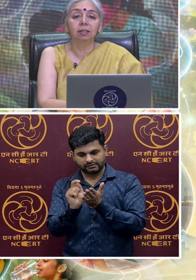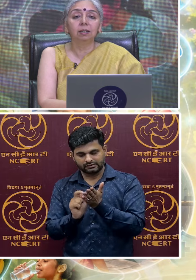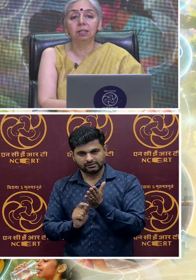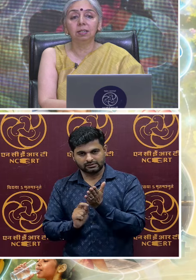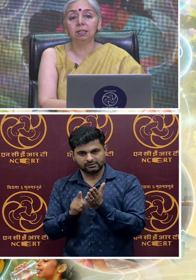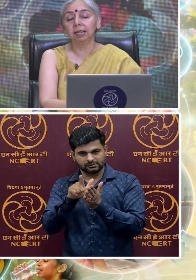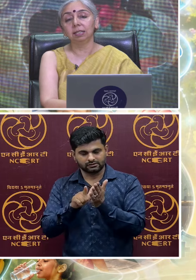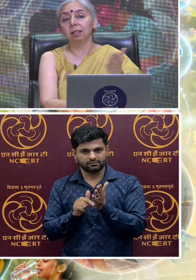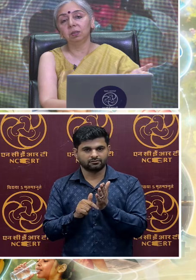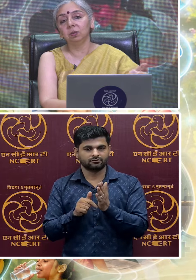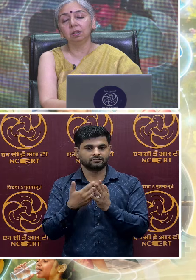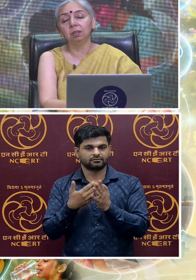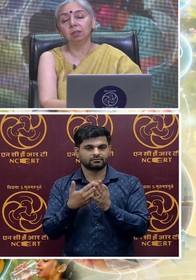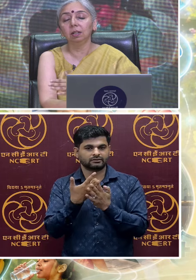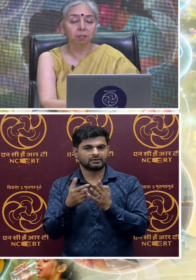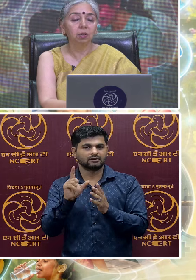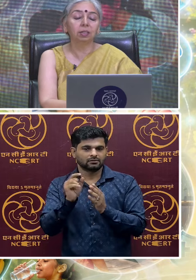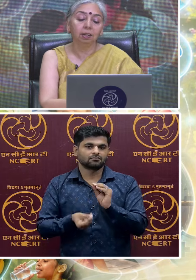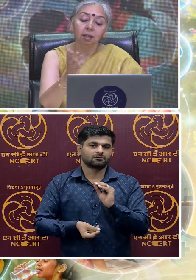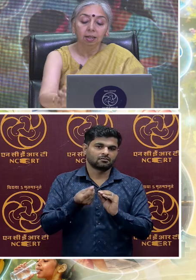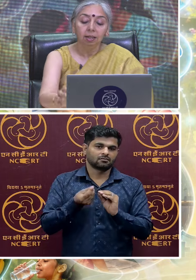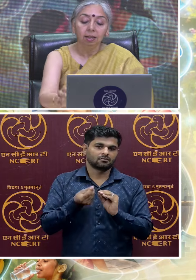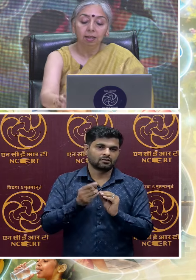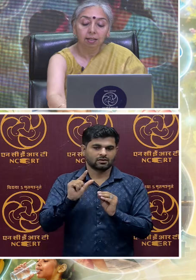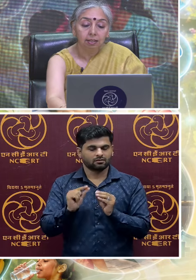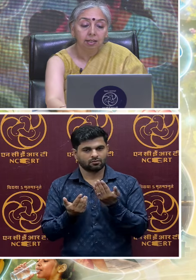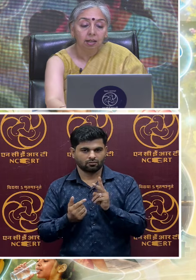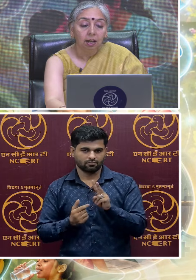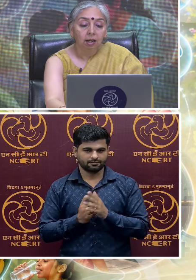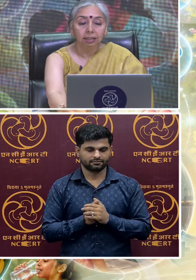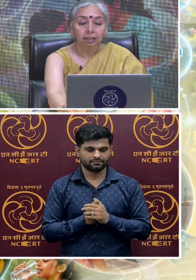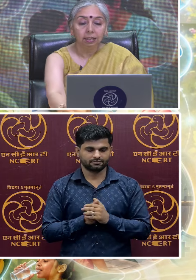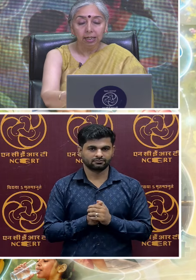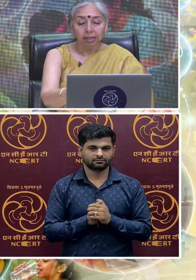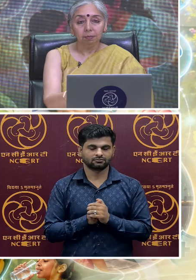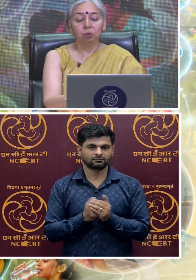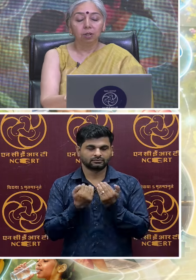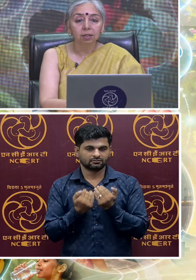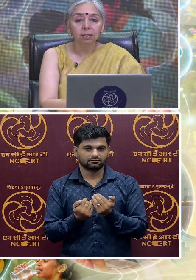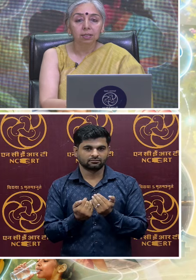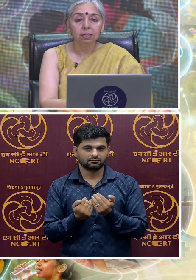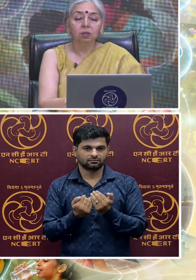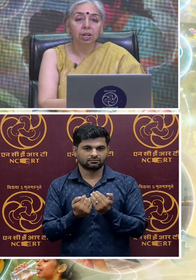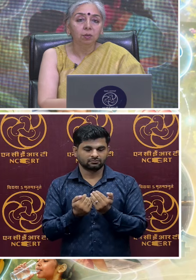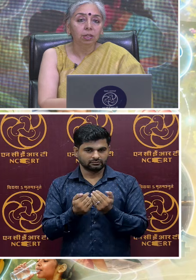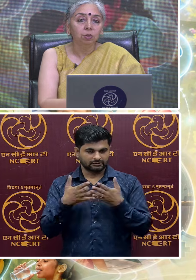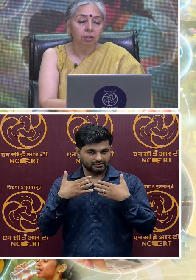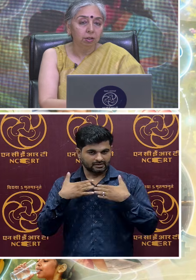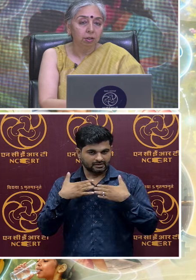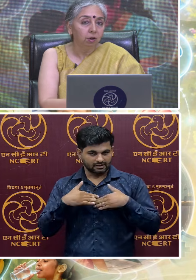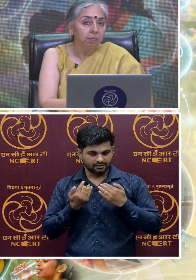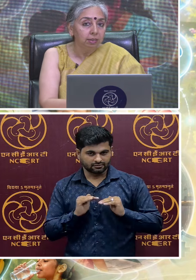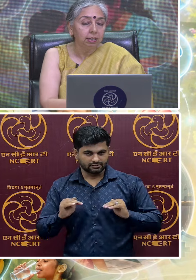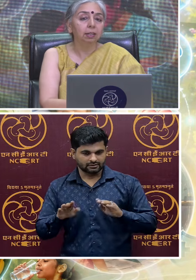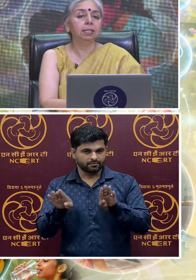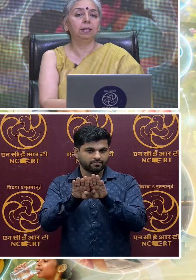smart strategies. 10 से ज़्यादा भी हो सकती हैं, कम भी हो सकती हैं. Nonetheless, ये जो adolescence और childhood की जो